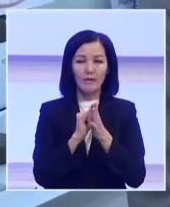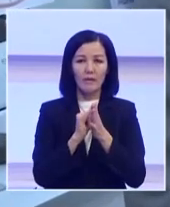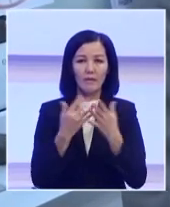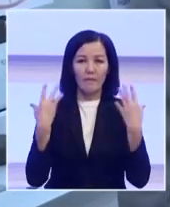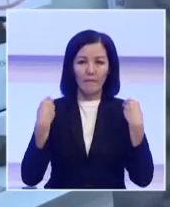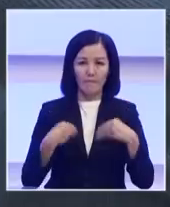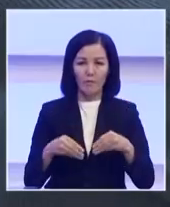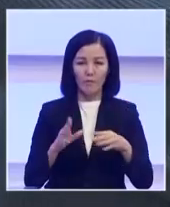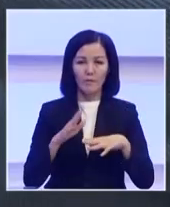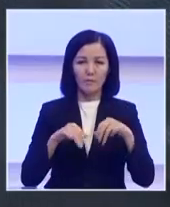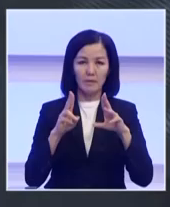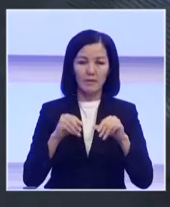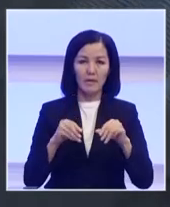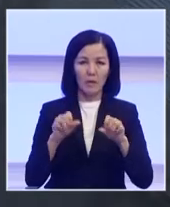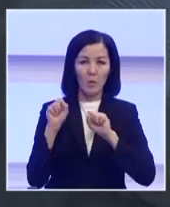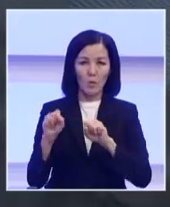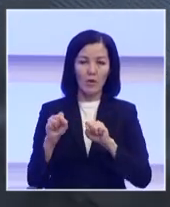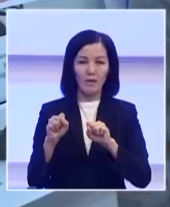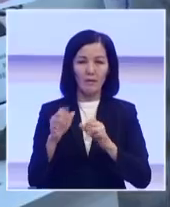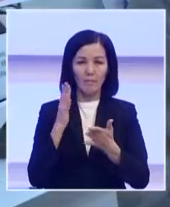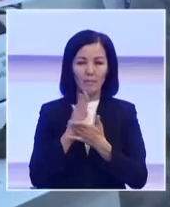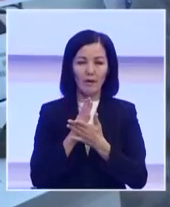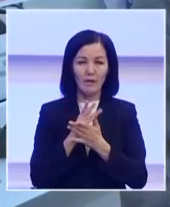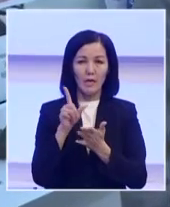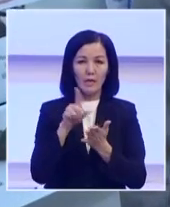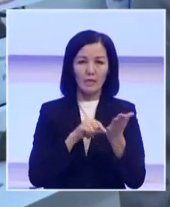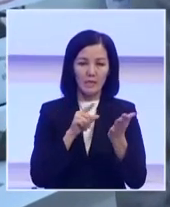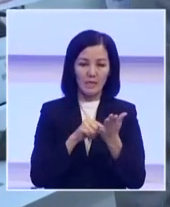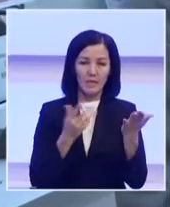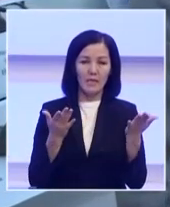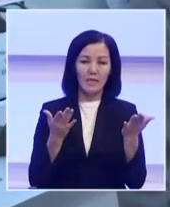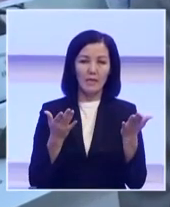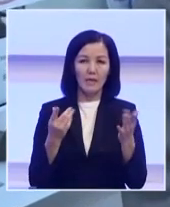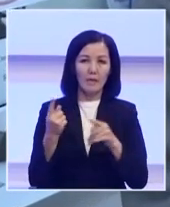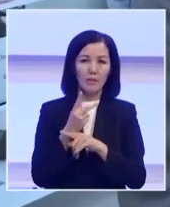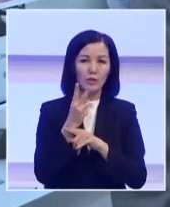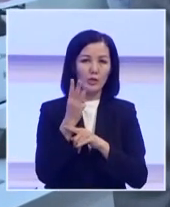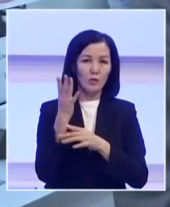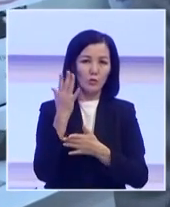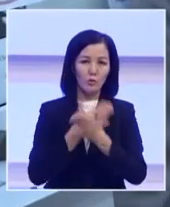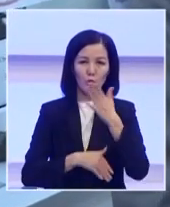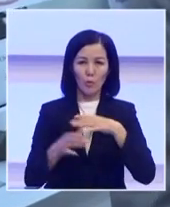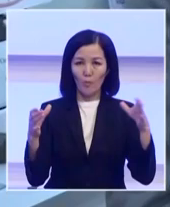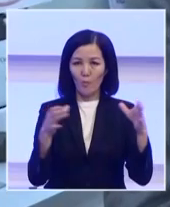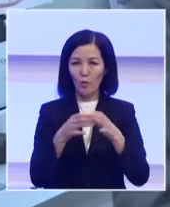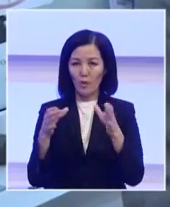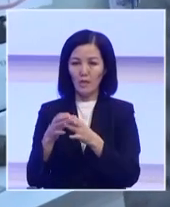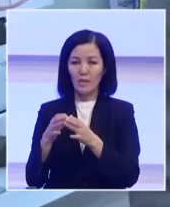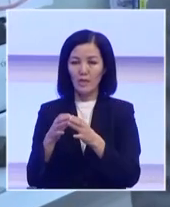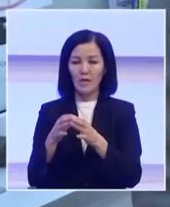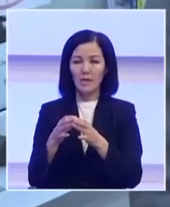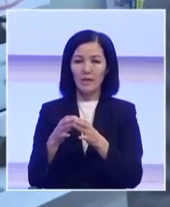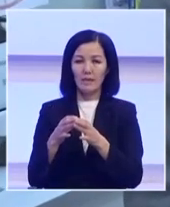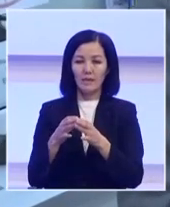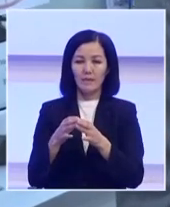мен. Біз жаңағы зейнеткерлерге, бірінші, екінші, үшінші дәрежелі